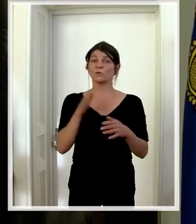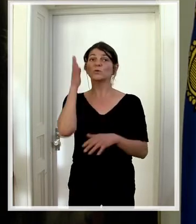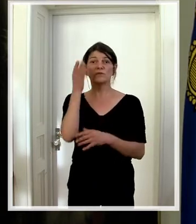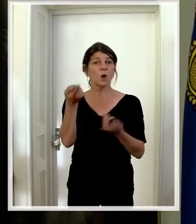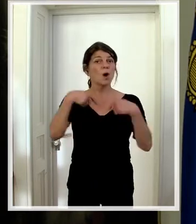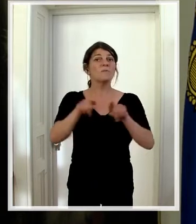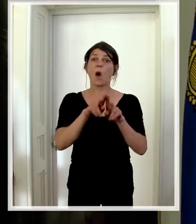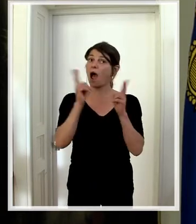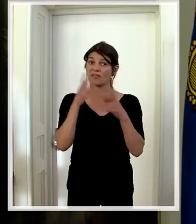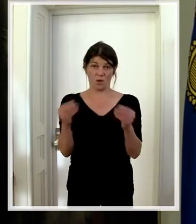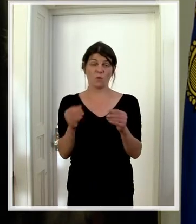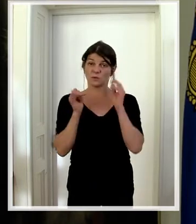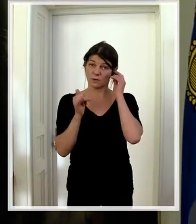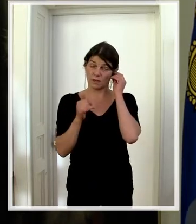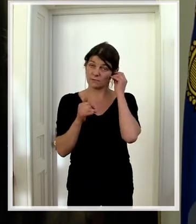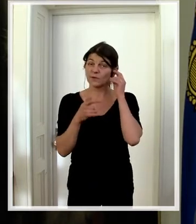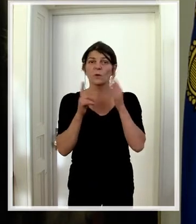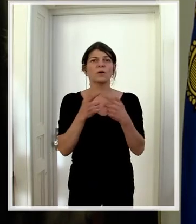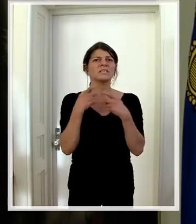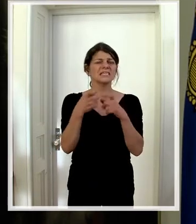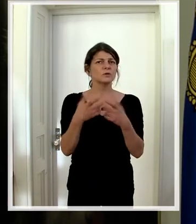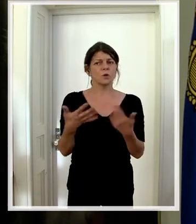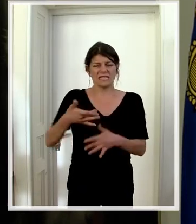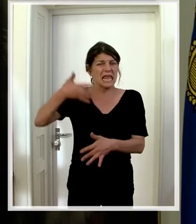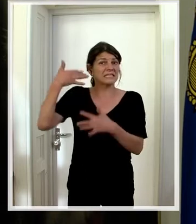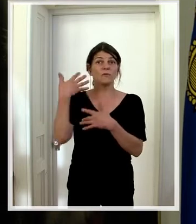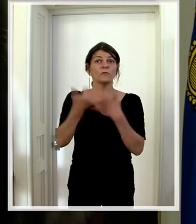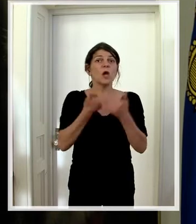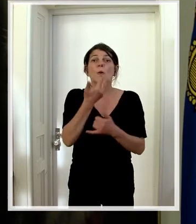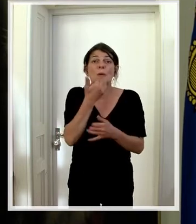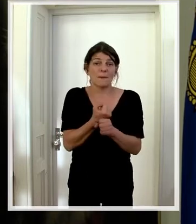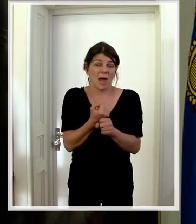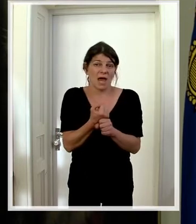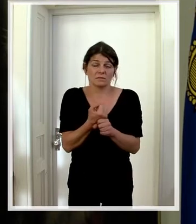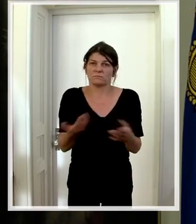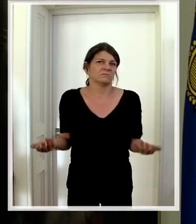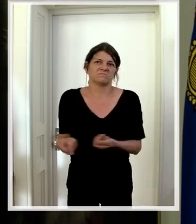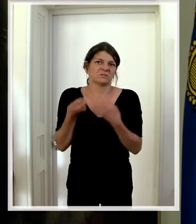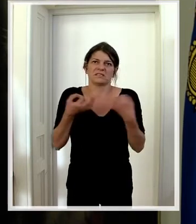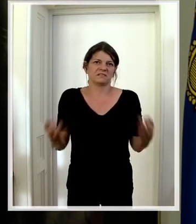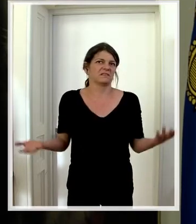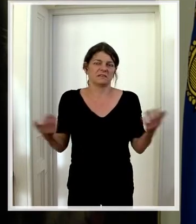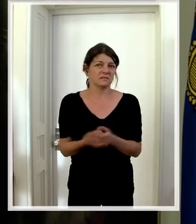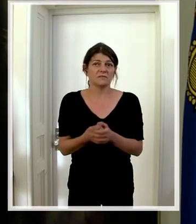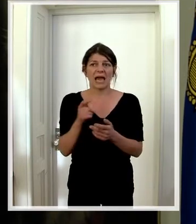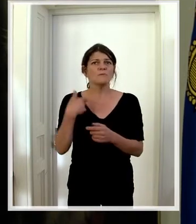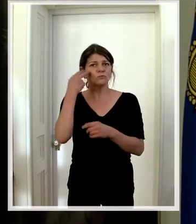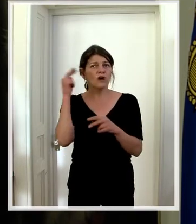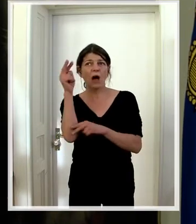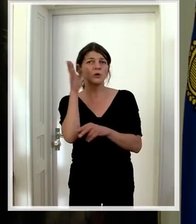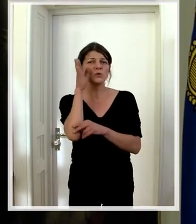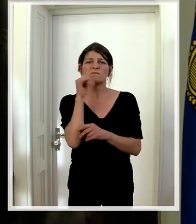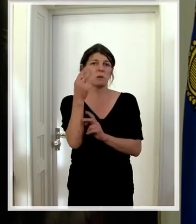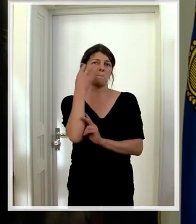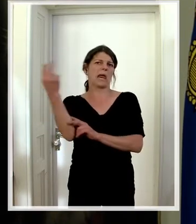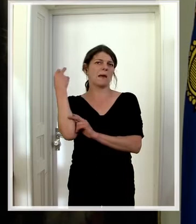Lösungen bringen müssen. Und ich glaube, die Diskussion darüber, was die letzten 50 Jahre nicht gemacht worden ist, bringt uns nicht viel weiter, weil wir mal in die Zukunft schauen und